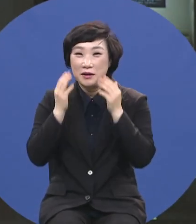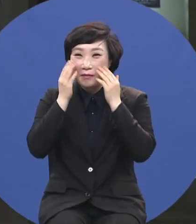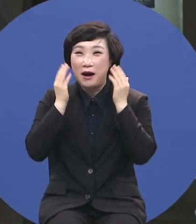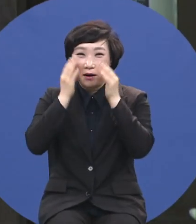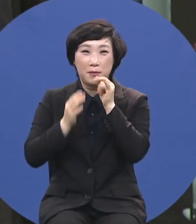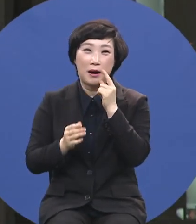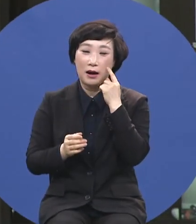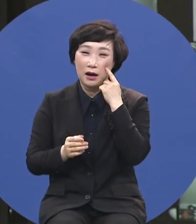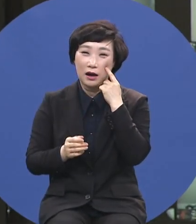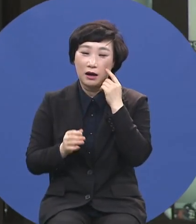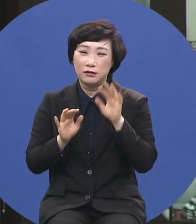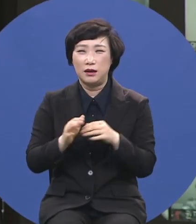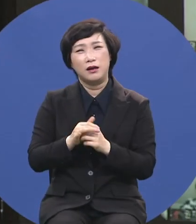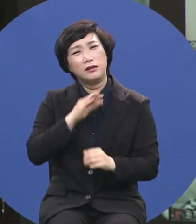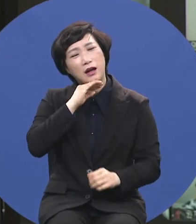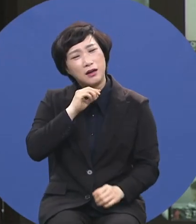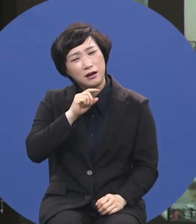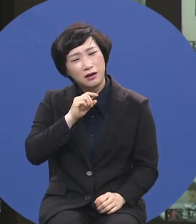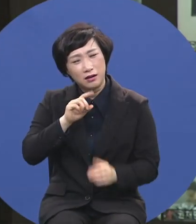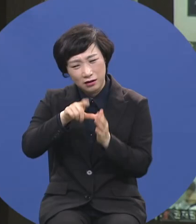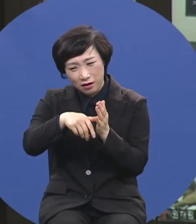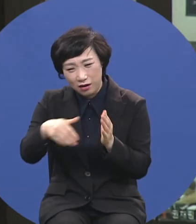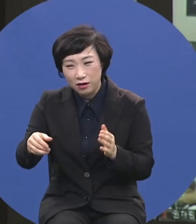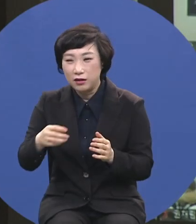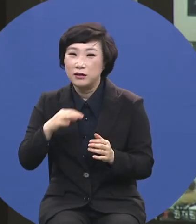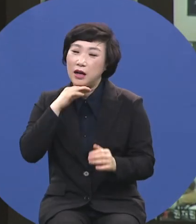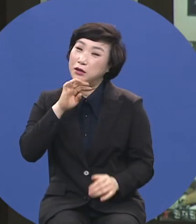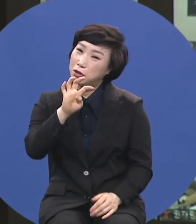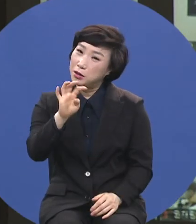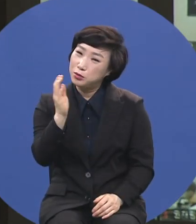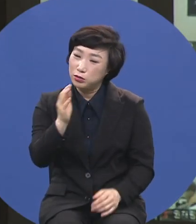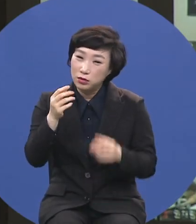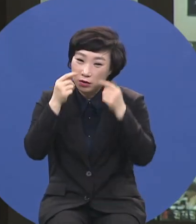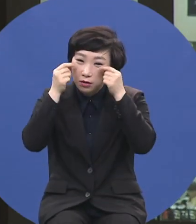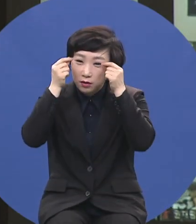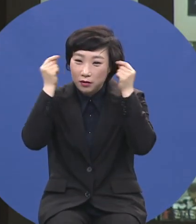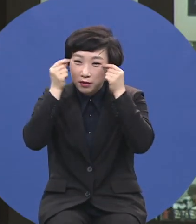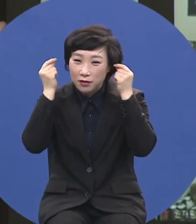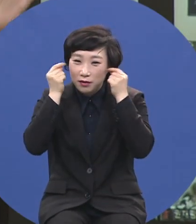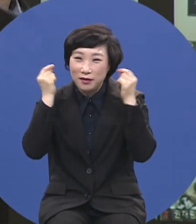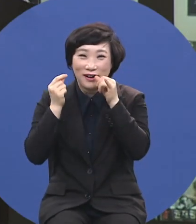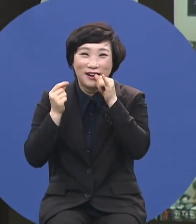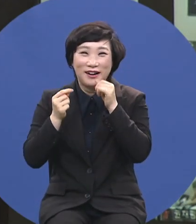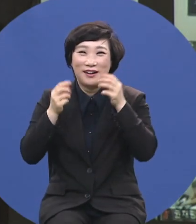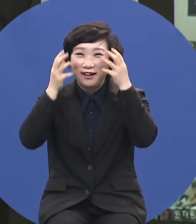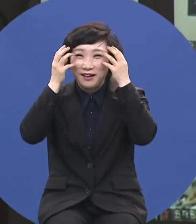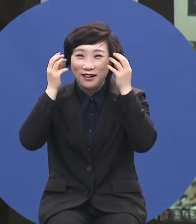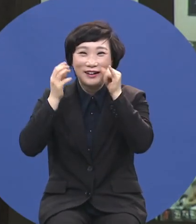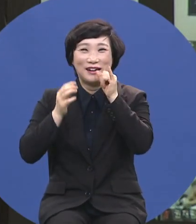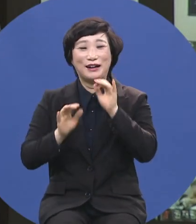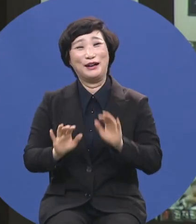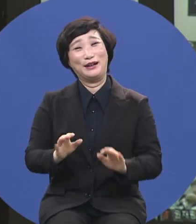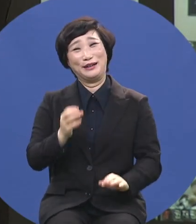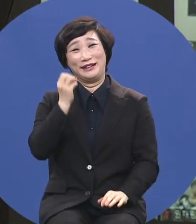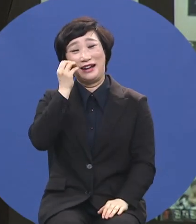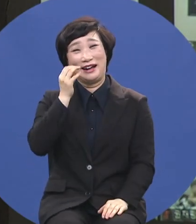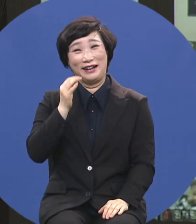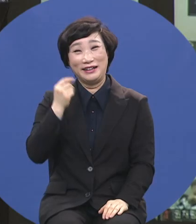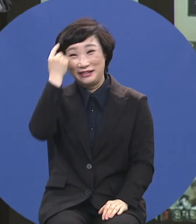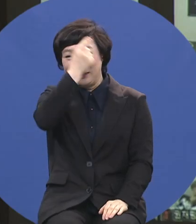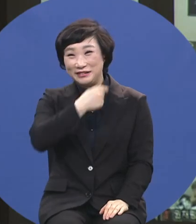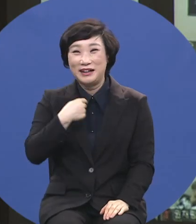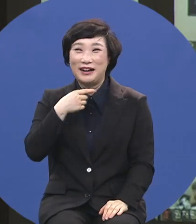한 40대면 이상한 내 눈가에 주름살이 잡히고 이게 왜 그래가면서